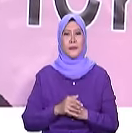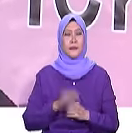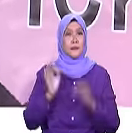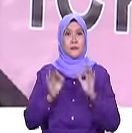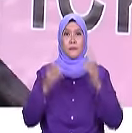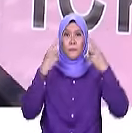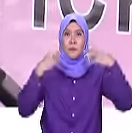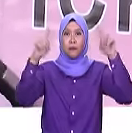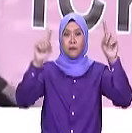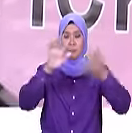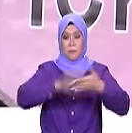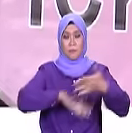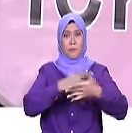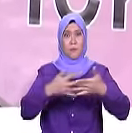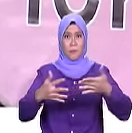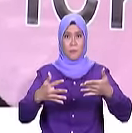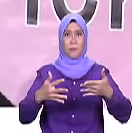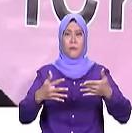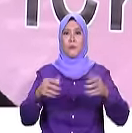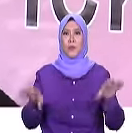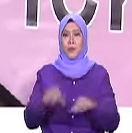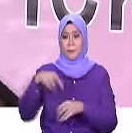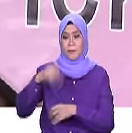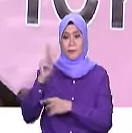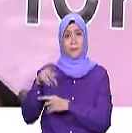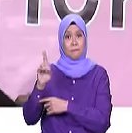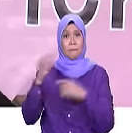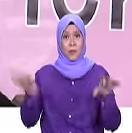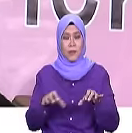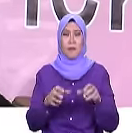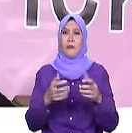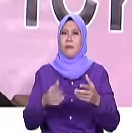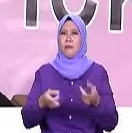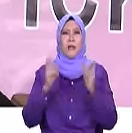kalaulah berjaya jadual yang dibuat oleh pihak PKD ini, maka lagi cepat